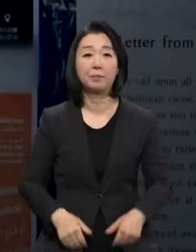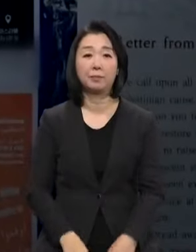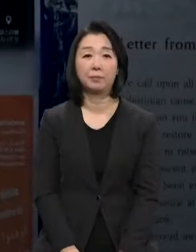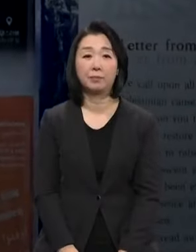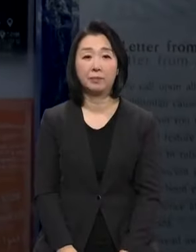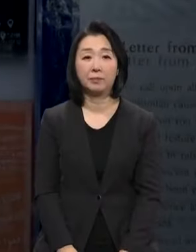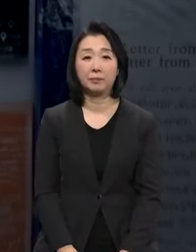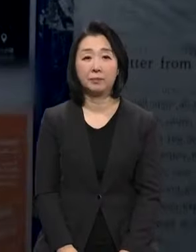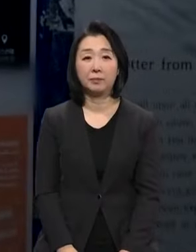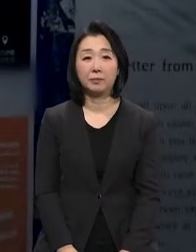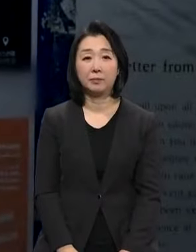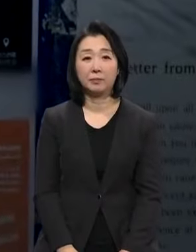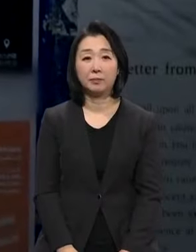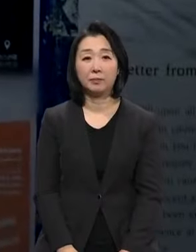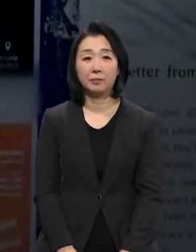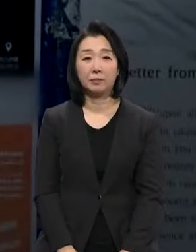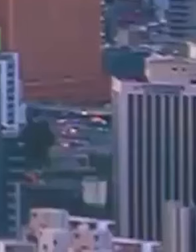JTBC 한민정입니다.